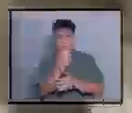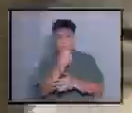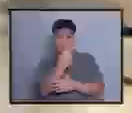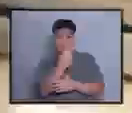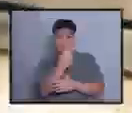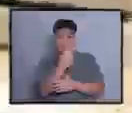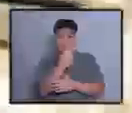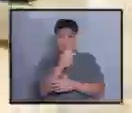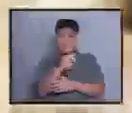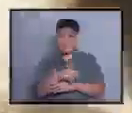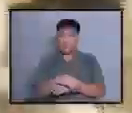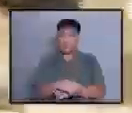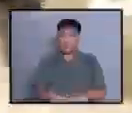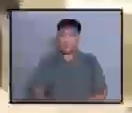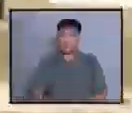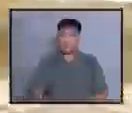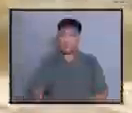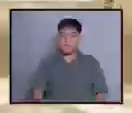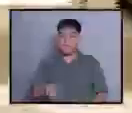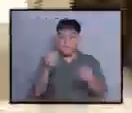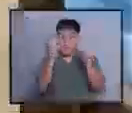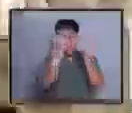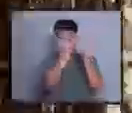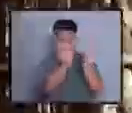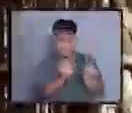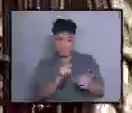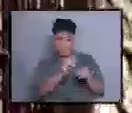sa nakasanayan nating imahin.